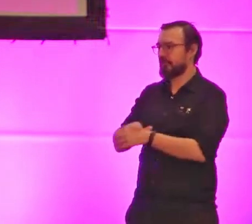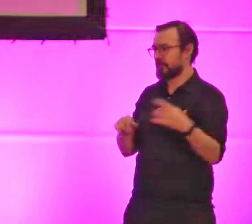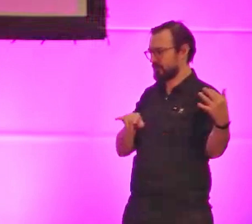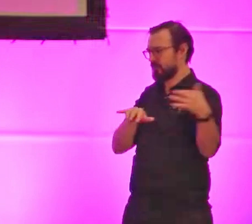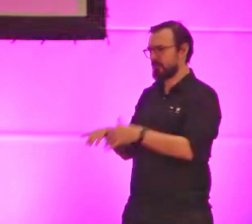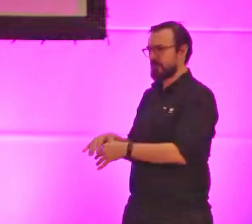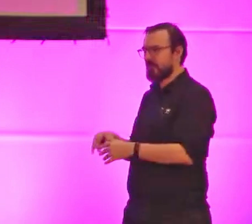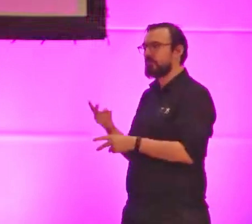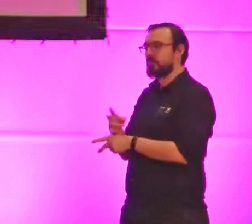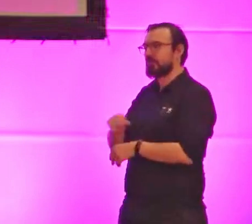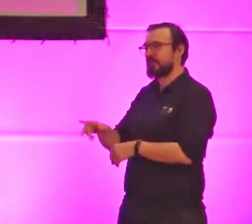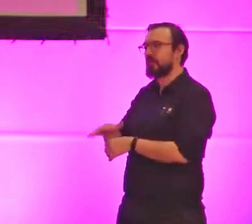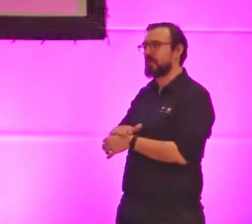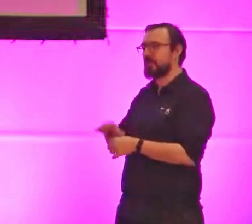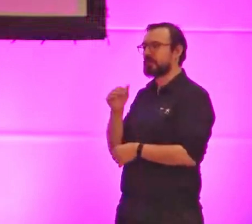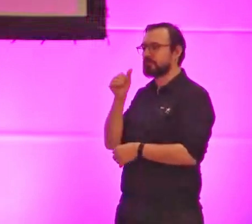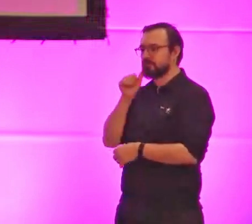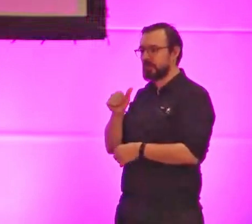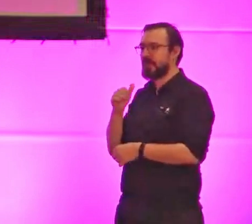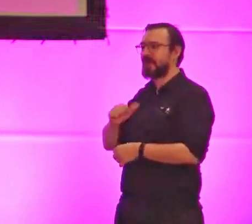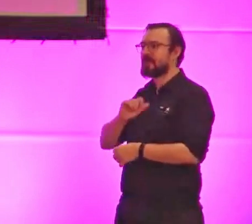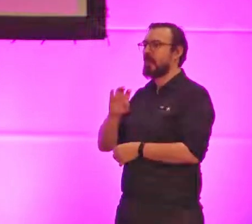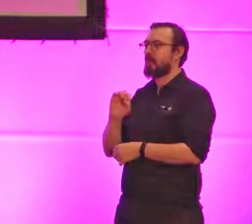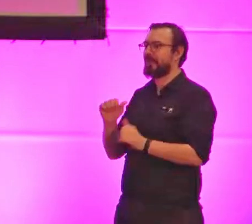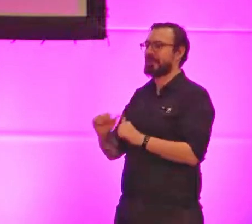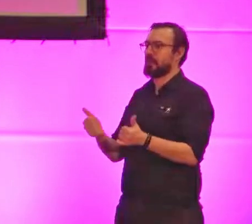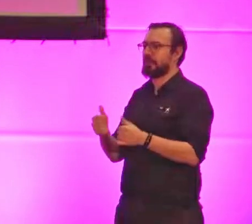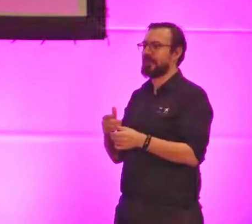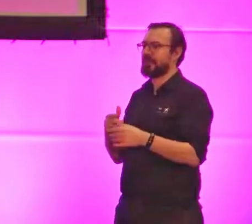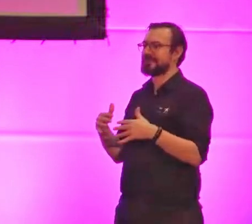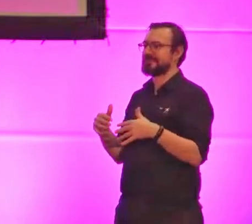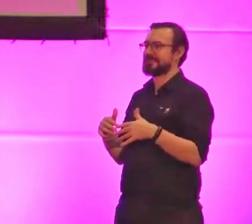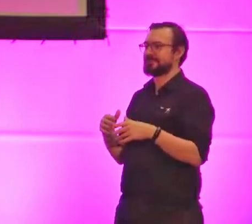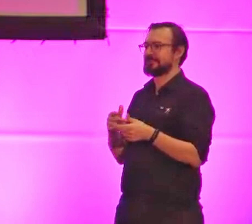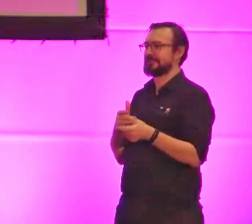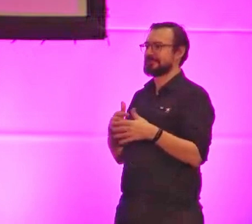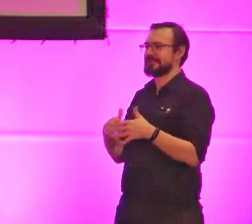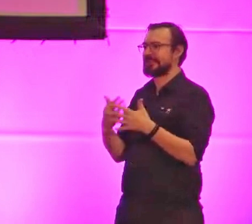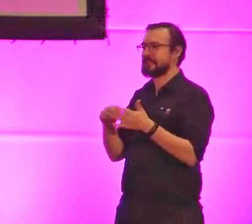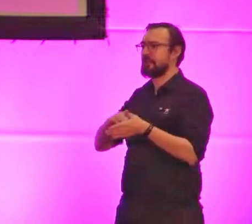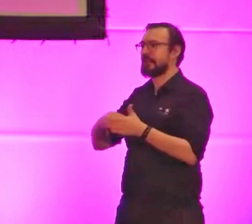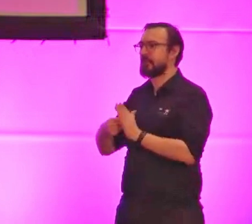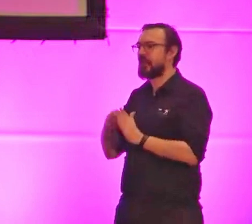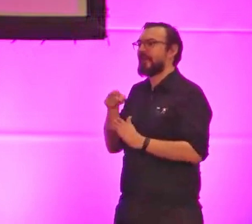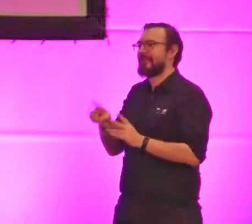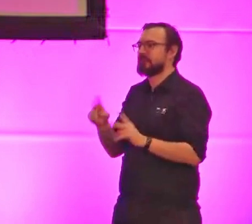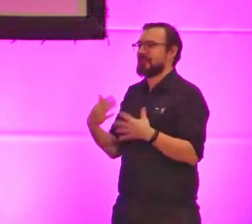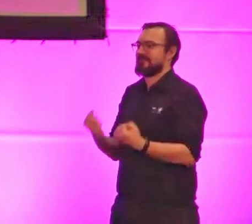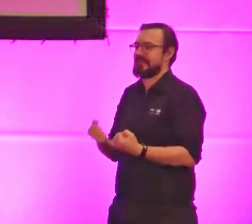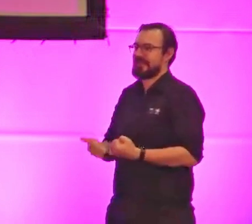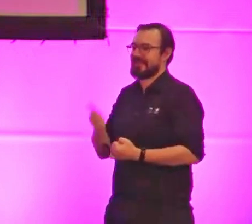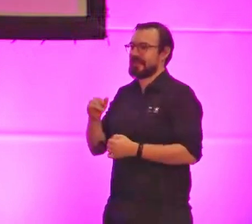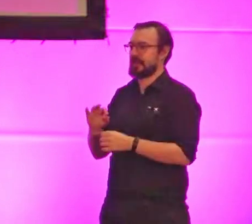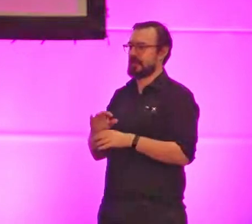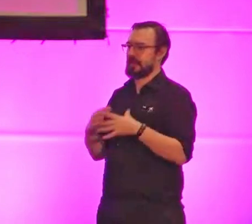så använde Sudan otillåtna stridsmetoder. Och det är det som är det viktiga som kräver